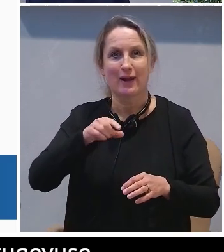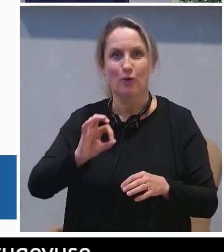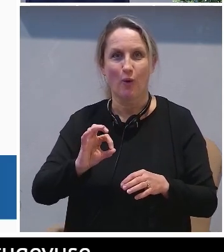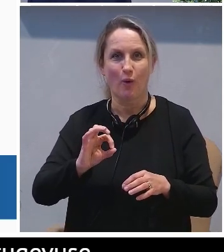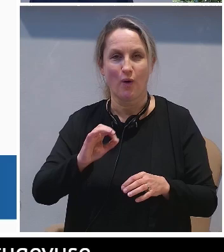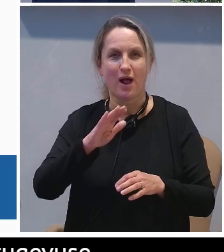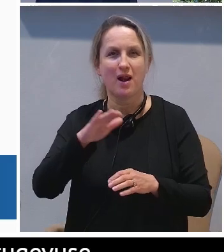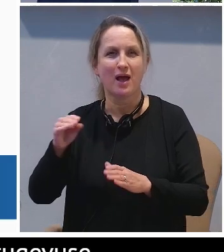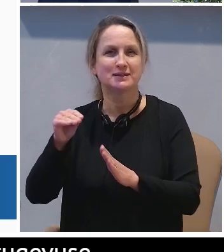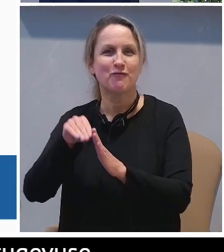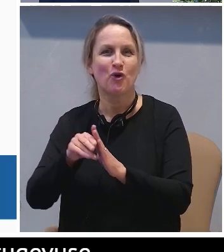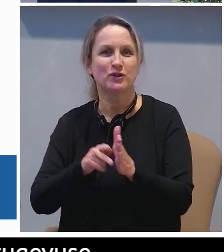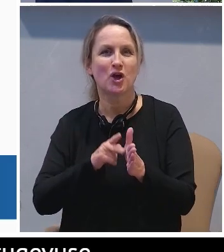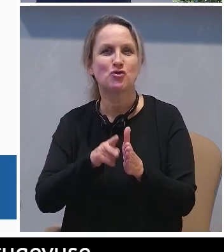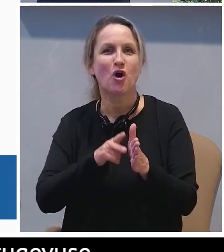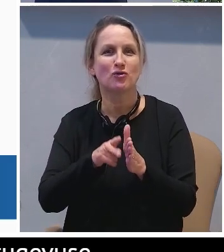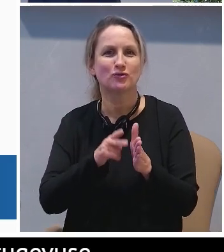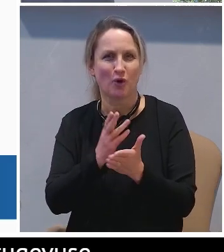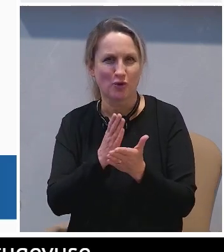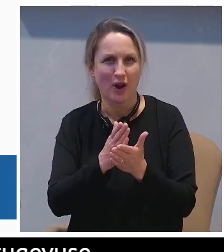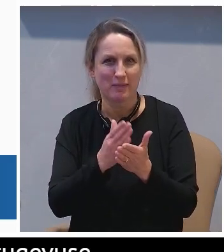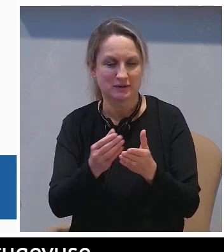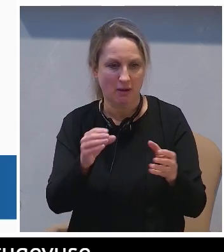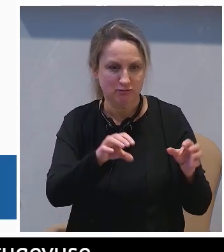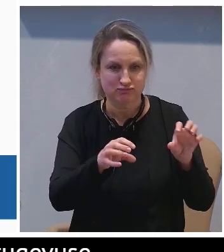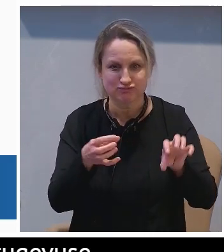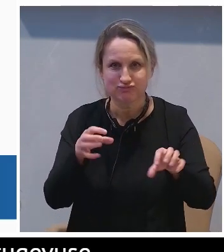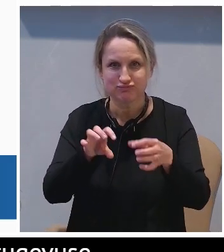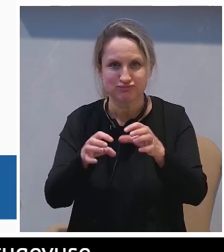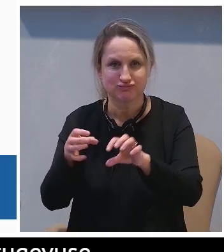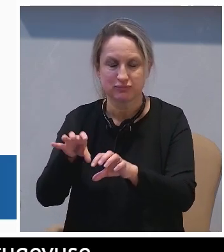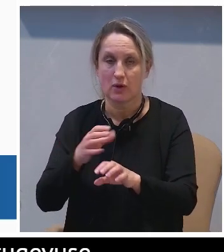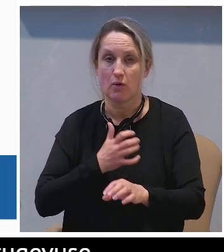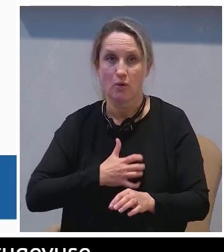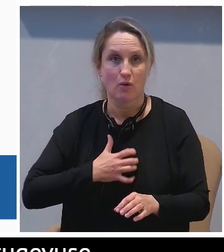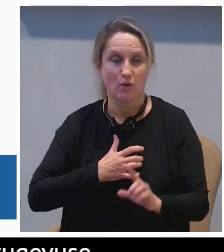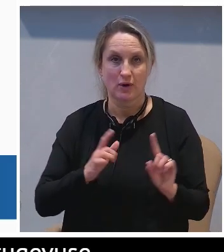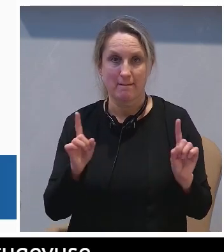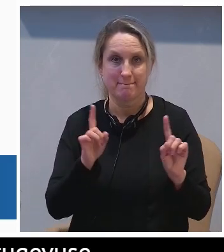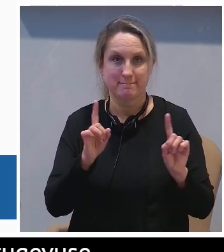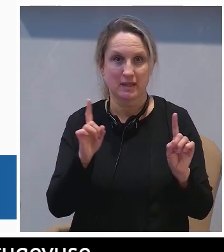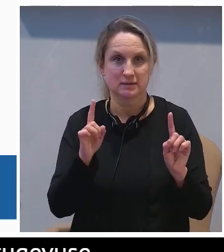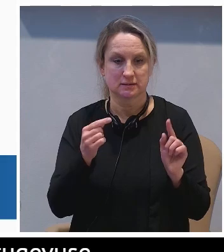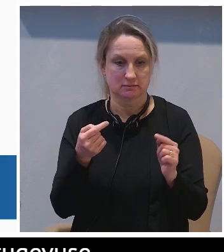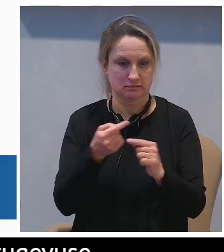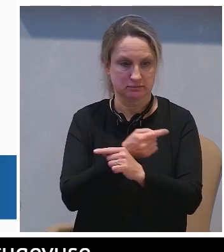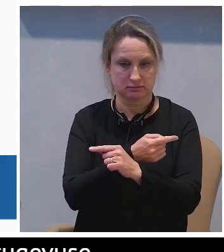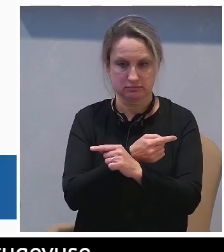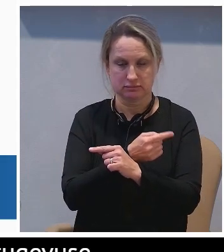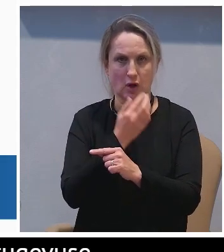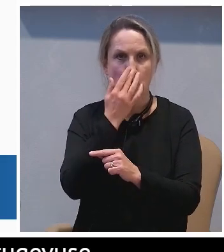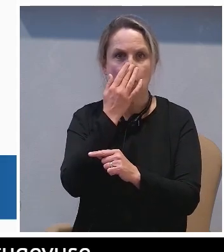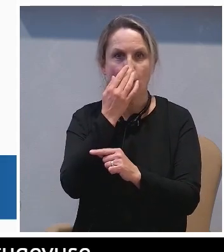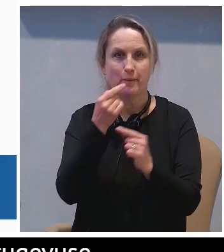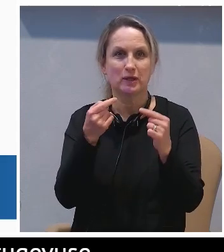you lastetoolirong, mis läheb you can tükkipidi compare it to kokku, siis children tegelikult on väga playing with olulised Legos. need suunad seal nendel numbritel, need on siis